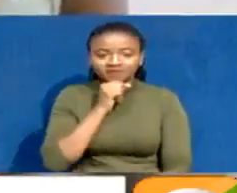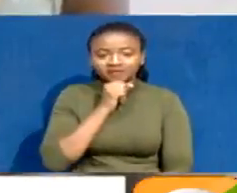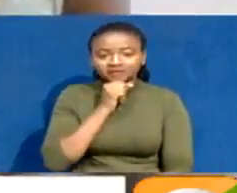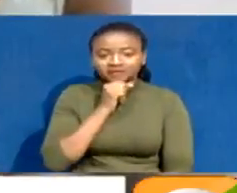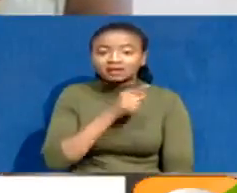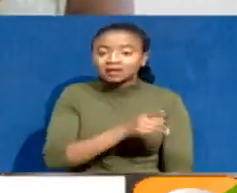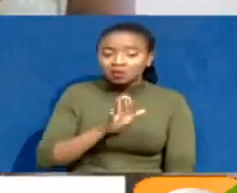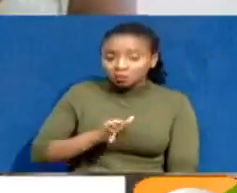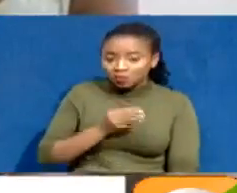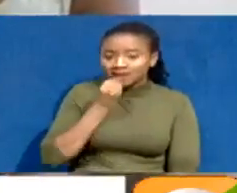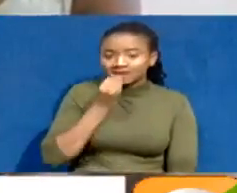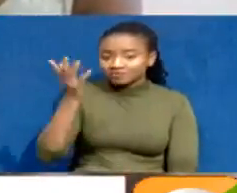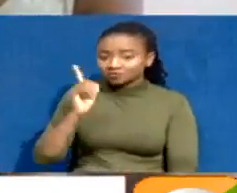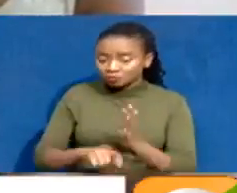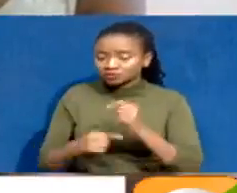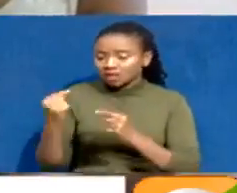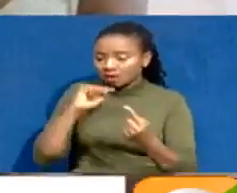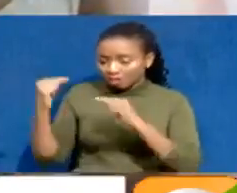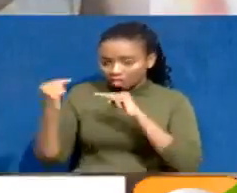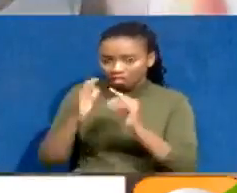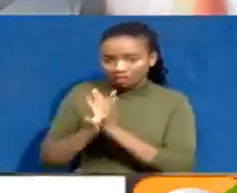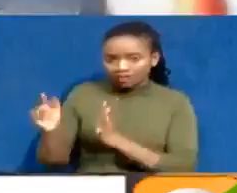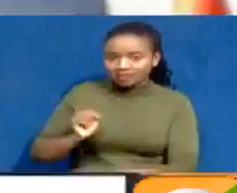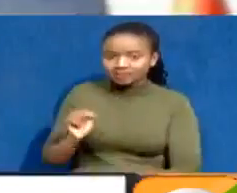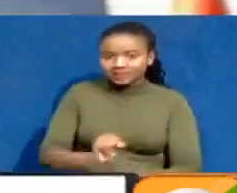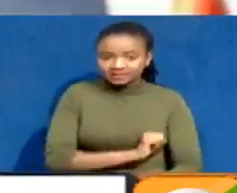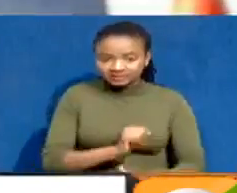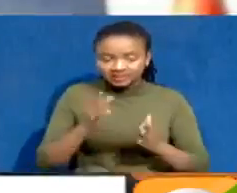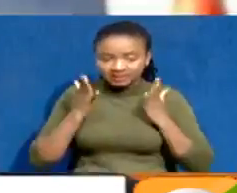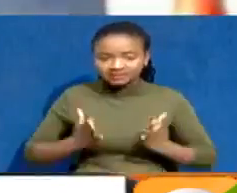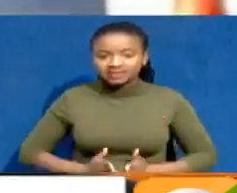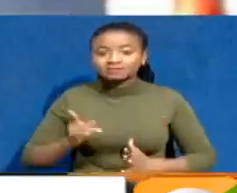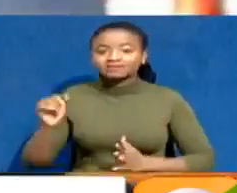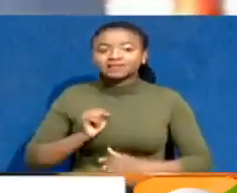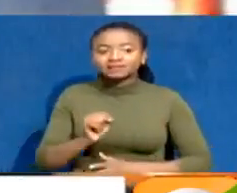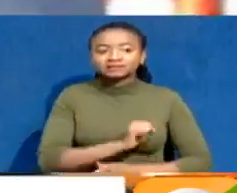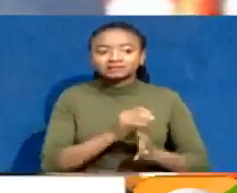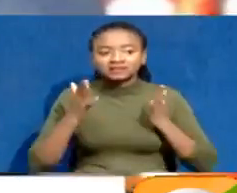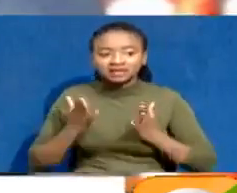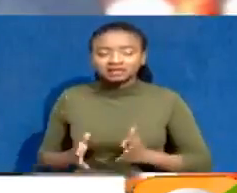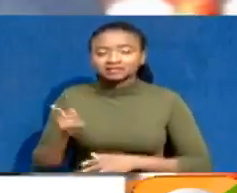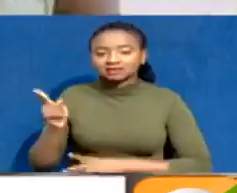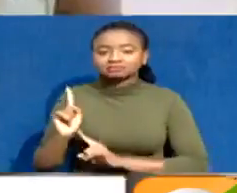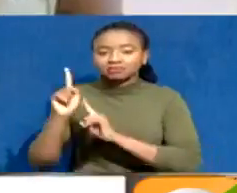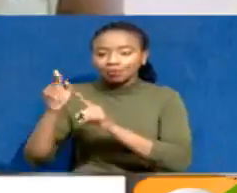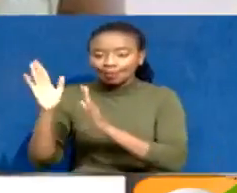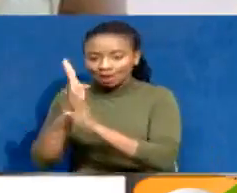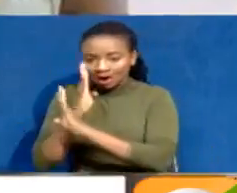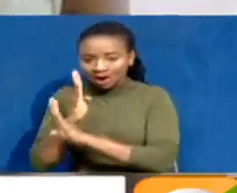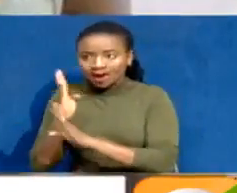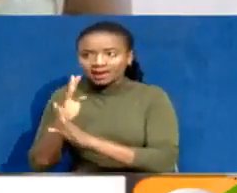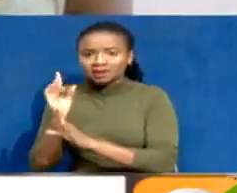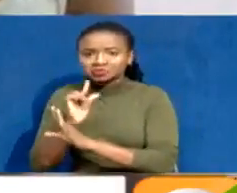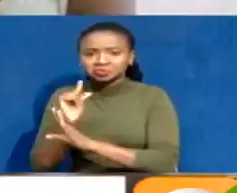huyo akiwaambia polisi kuwa alikuwa na ugomvi na seneta huyo kabla ya tukio hilo. Seneta huyo wa Lamu akidaiwa kwenda mafichoni kwa muda kabla ya